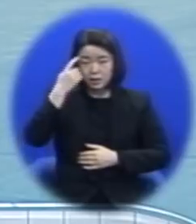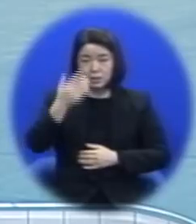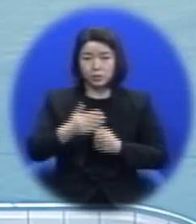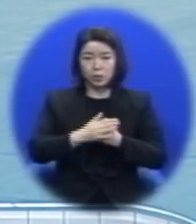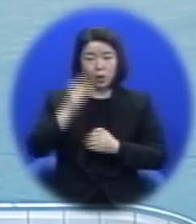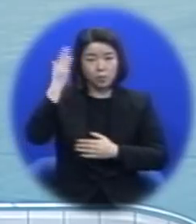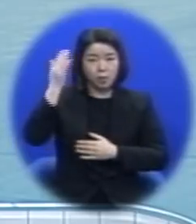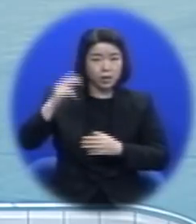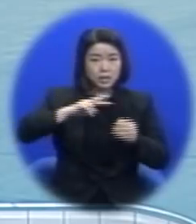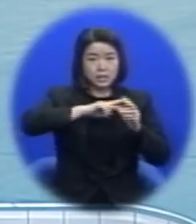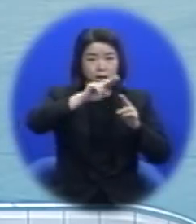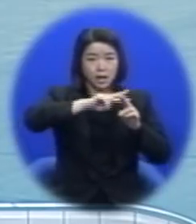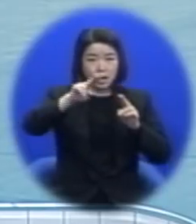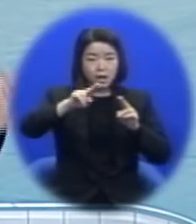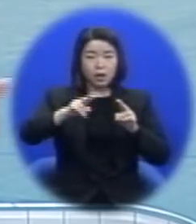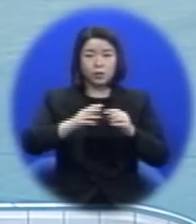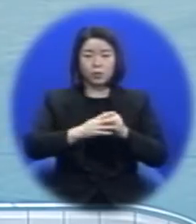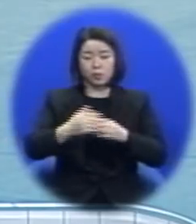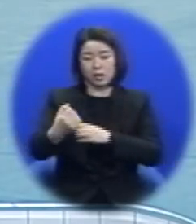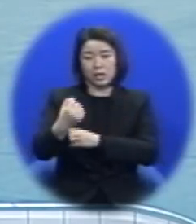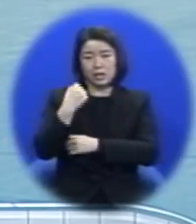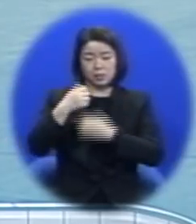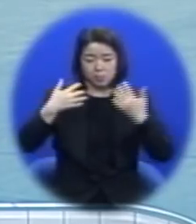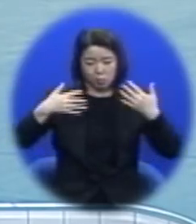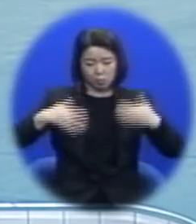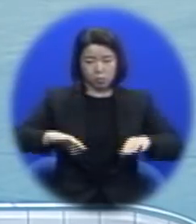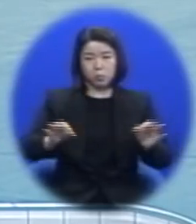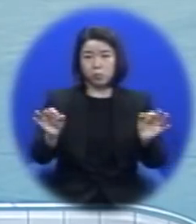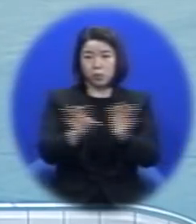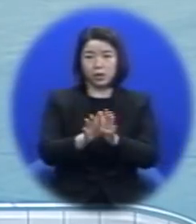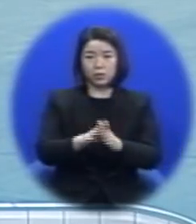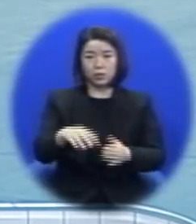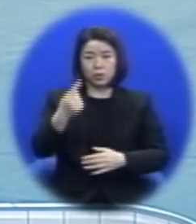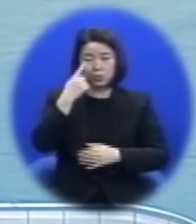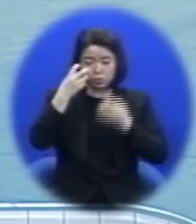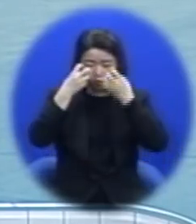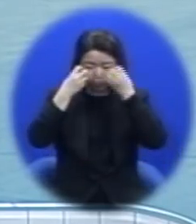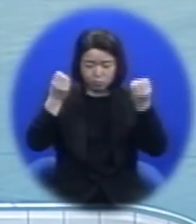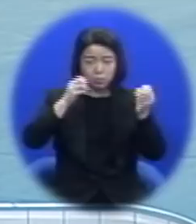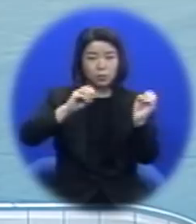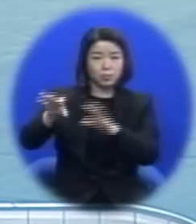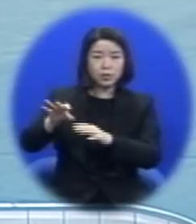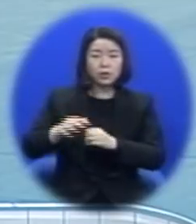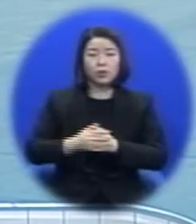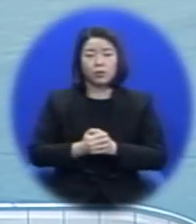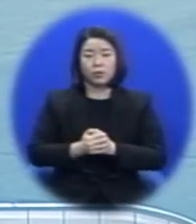머리 다 깎이고 힘 다 잃어버리고 두 눈이 뽑히고